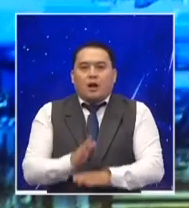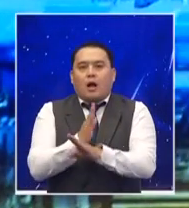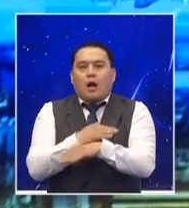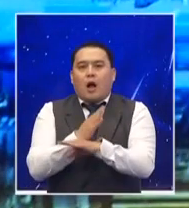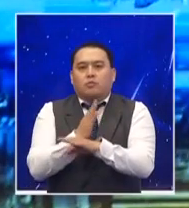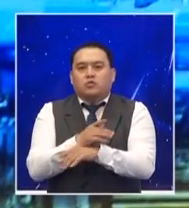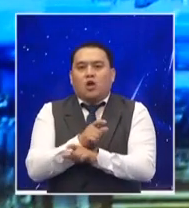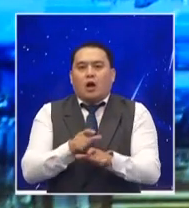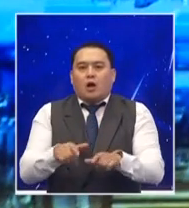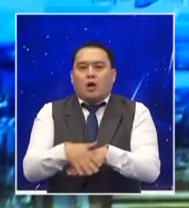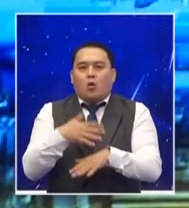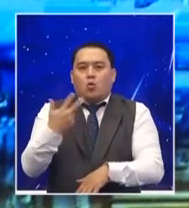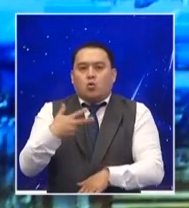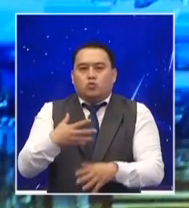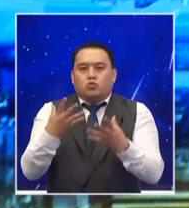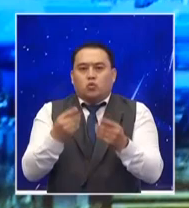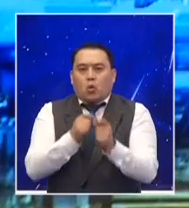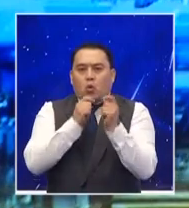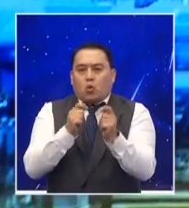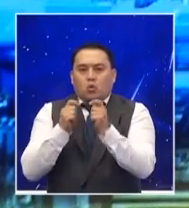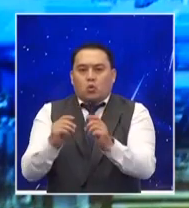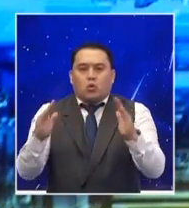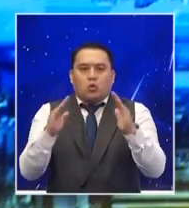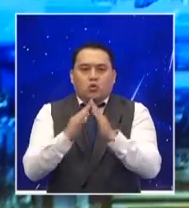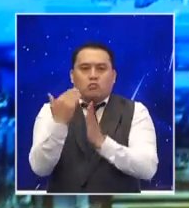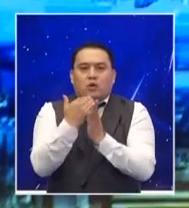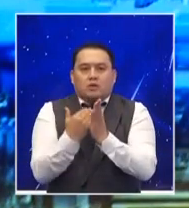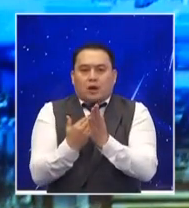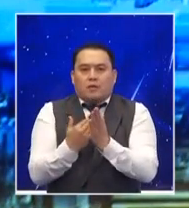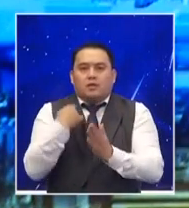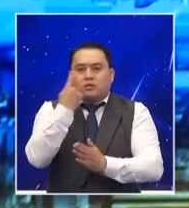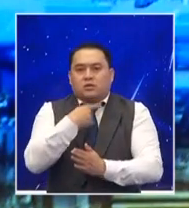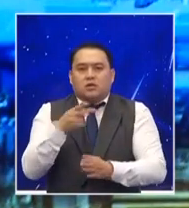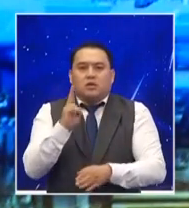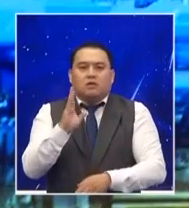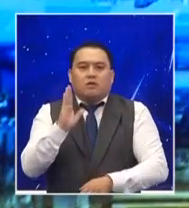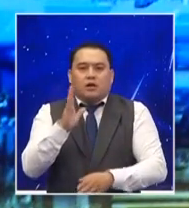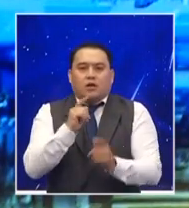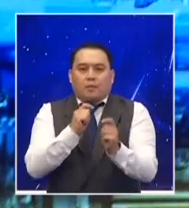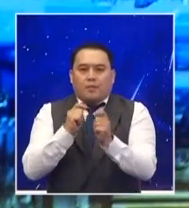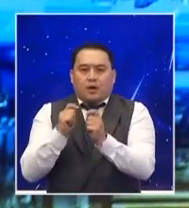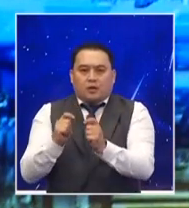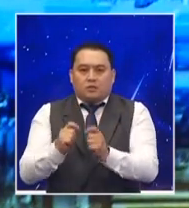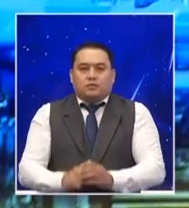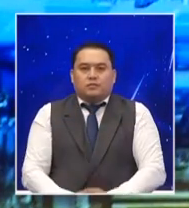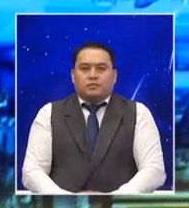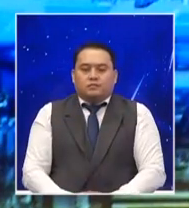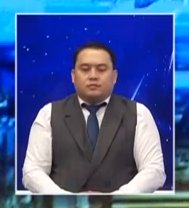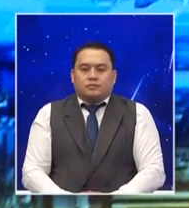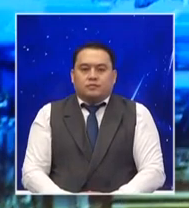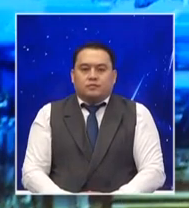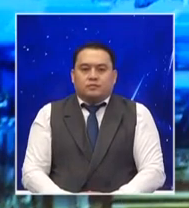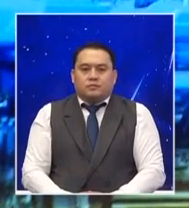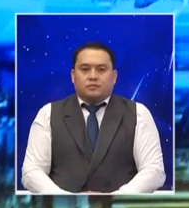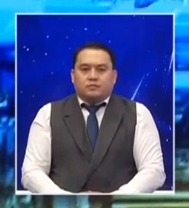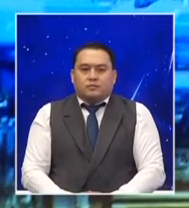Қапшағайлық 30 отбасы тәуелсіздік күні үйлі болды. Шаңырақ бағдарламасы аясында жеке пәтеріне қол жеткізген қапшағайлықтардың қуанышында шек